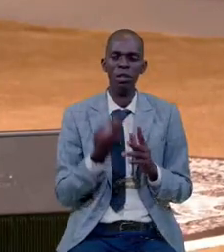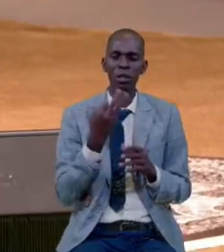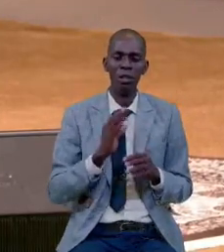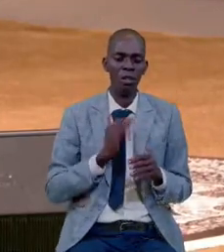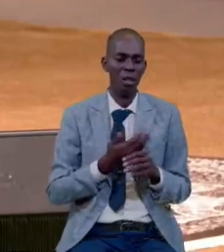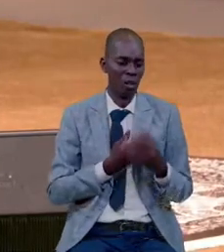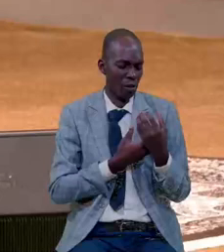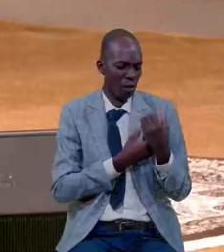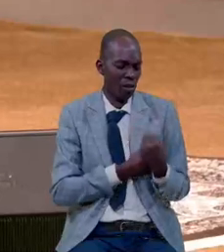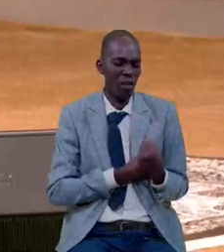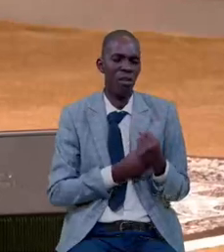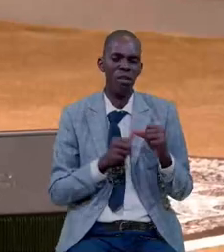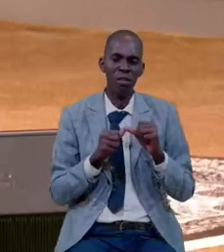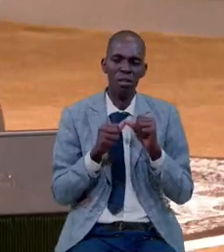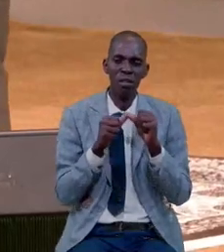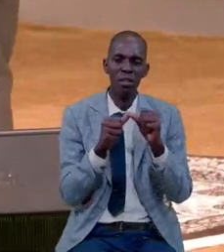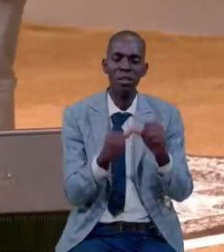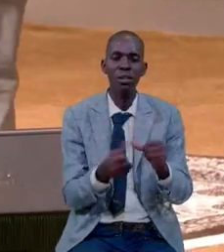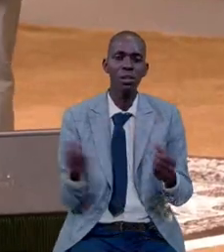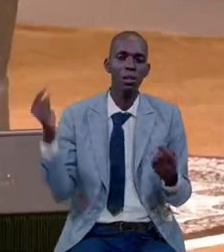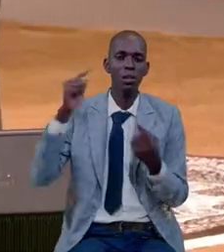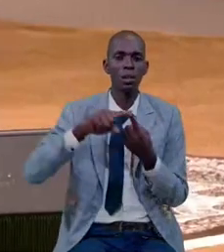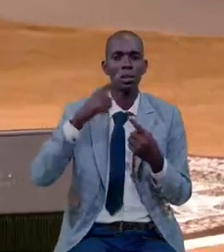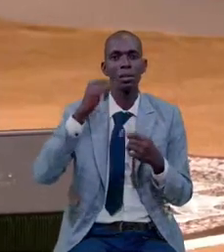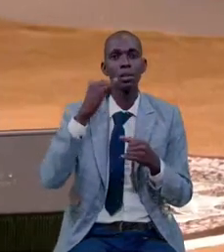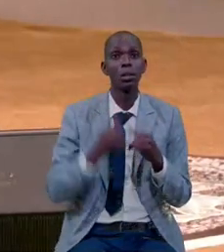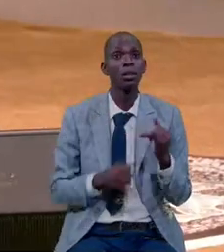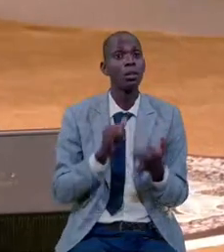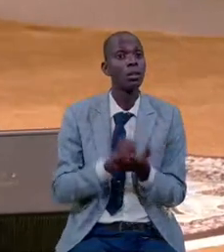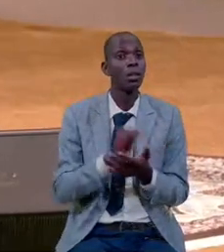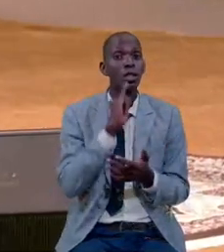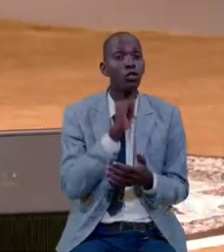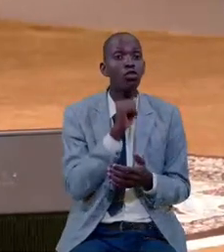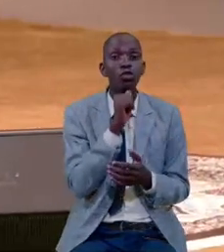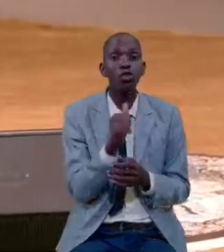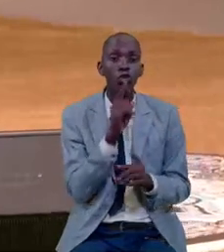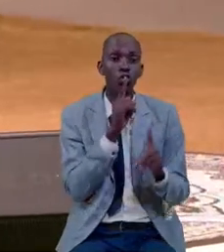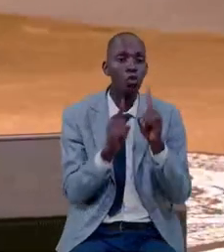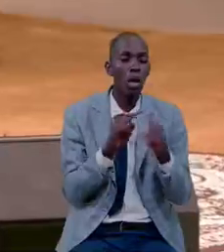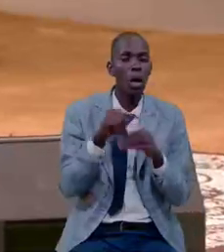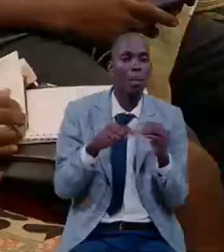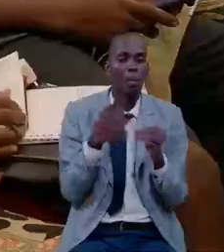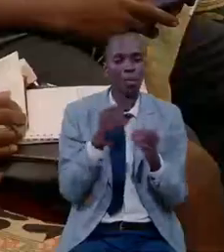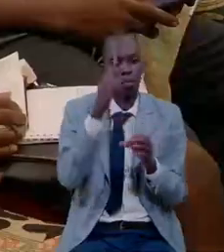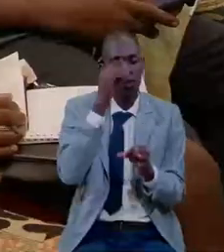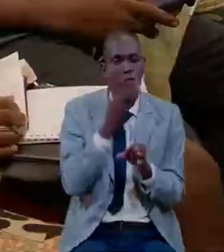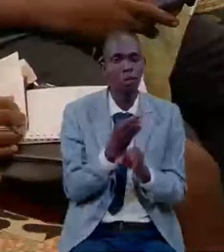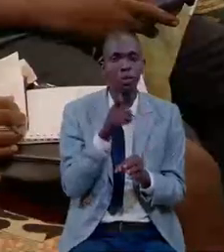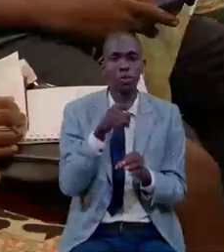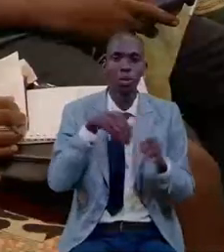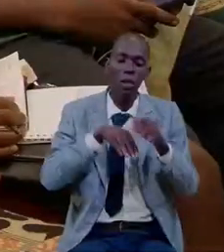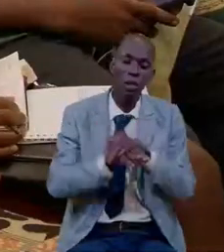la fin l'assurance que nous avions au commencement. Cela ne parle pas de la foi